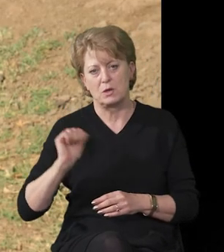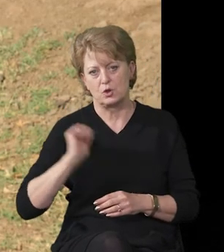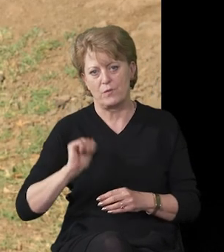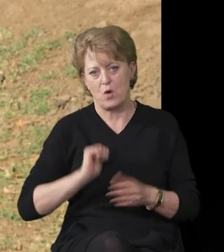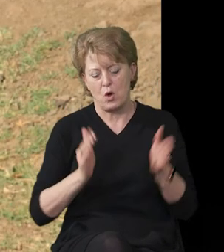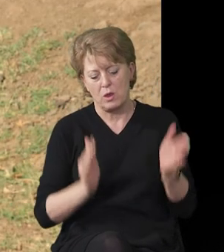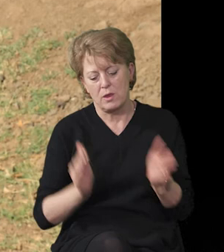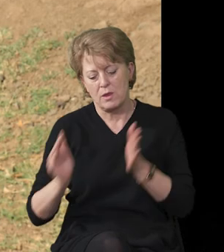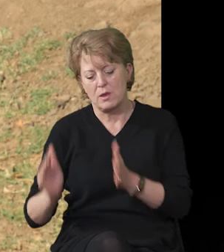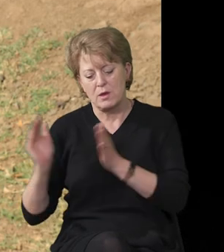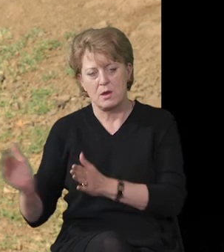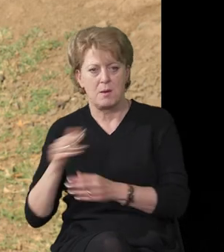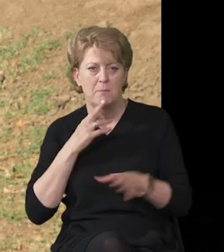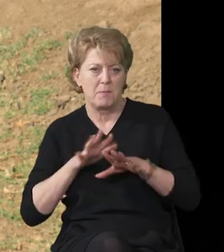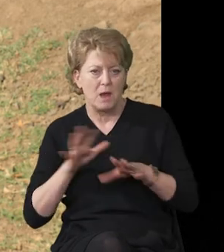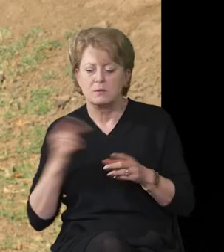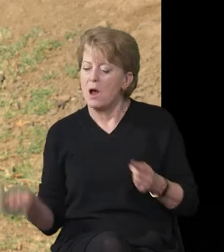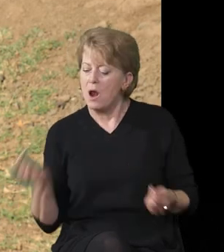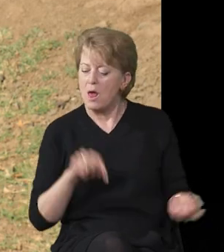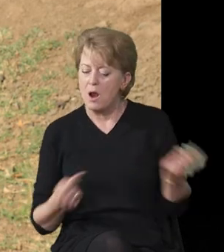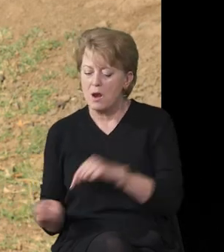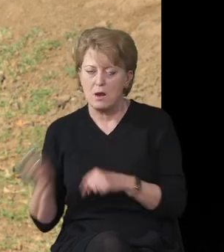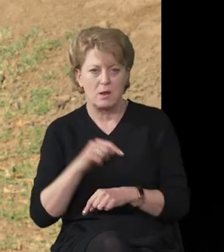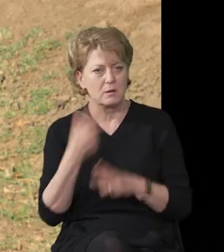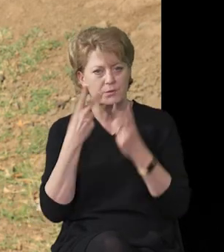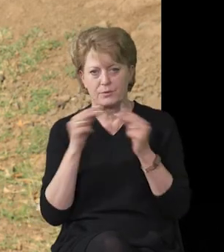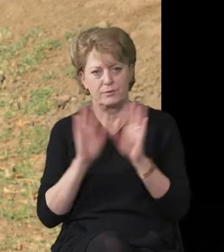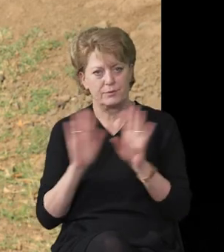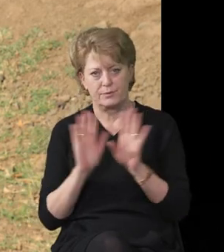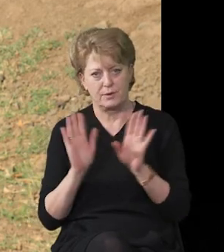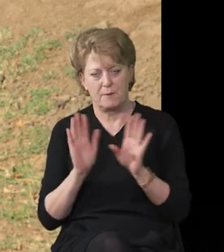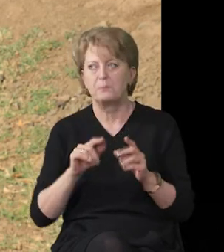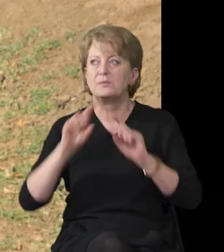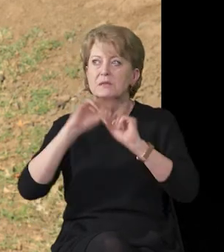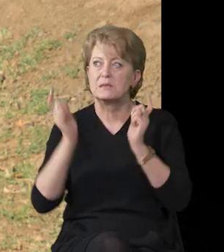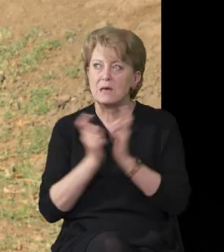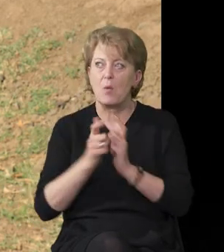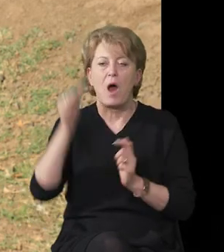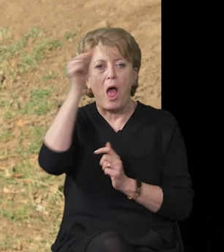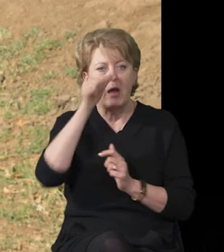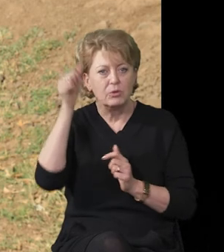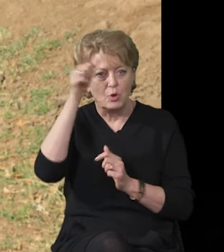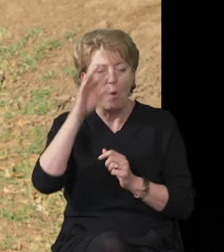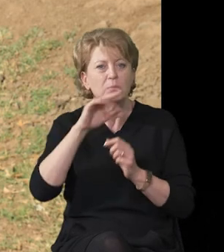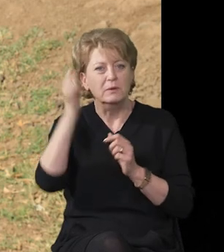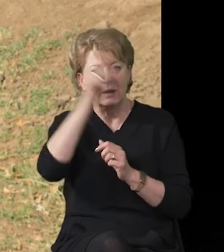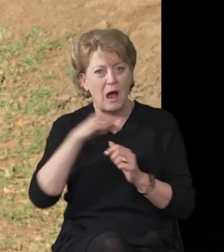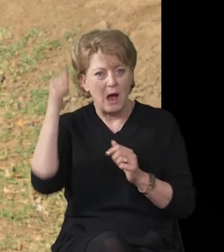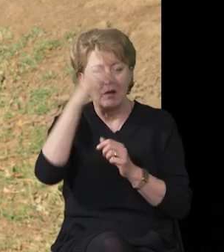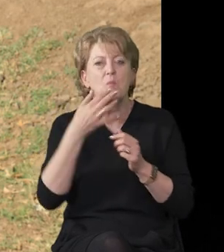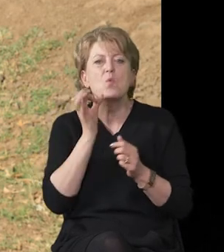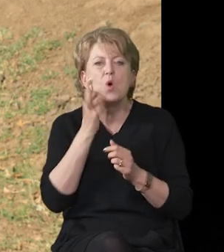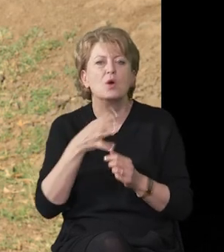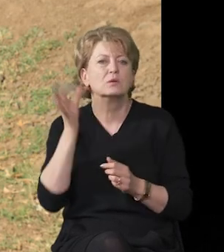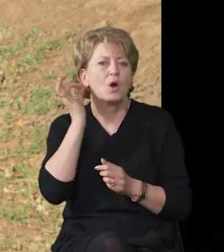tego zakazu bardzo mocno przestrzegają. No i w całej Etiopii taki widok młodych kobiet, czy również starszych,